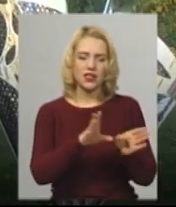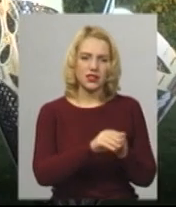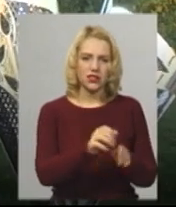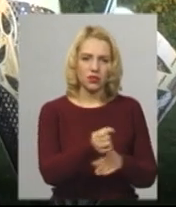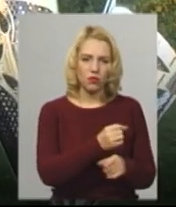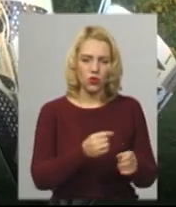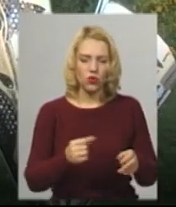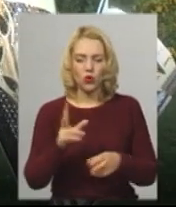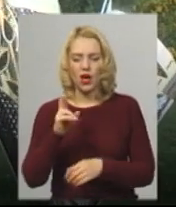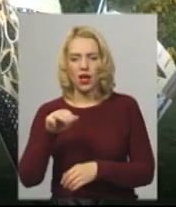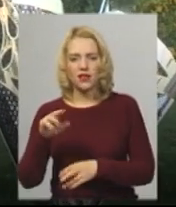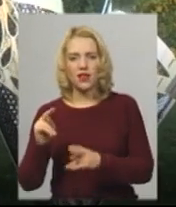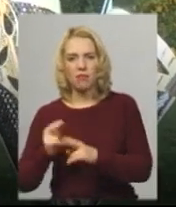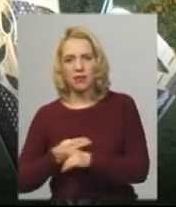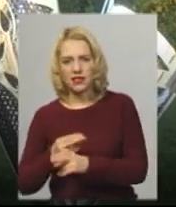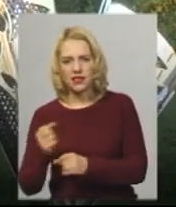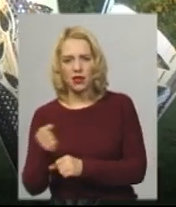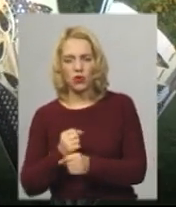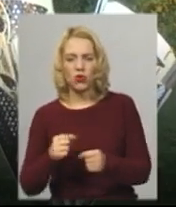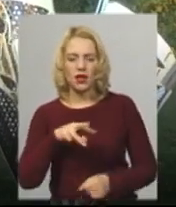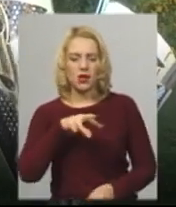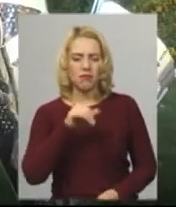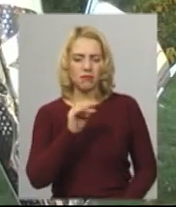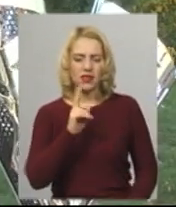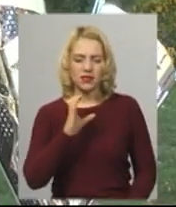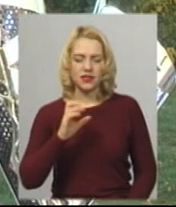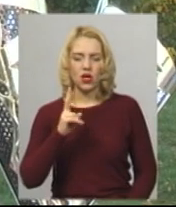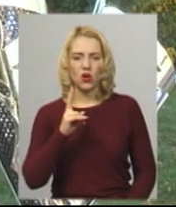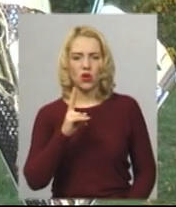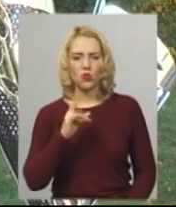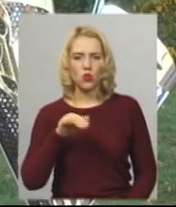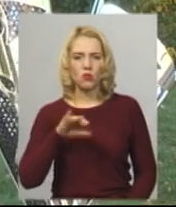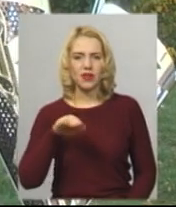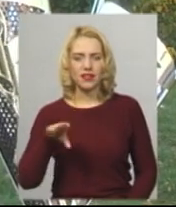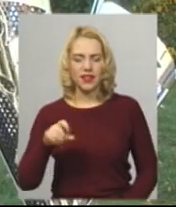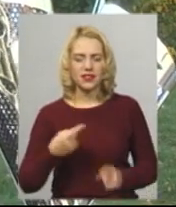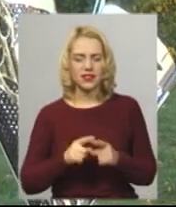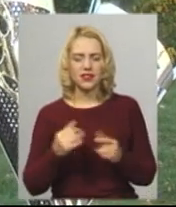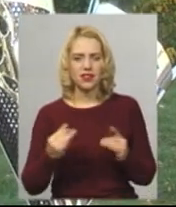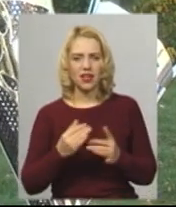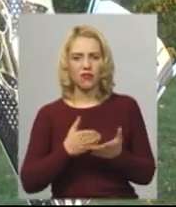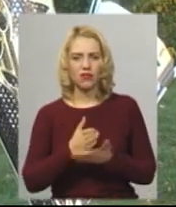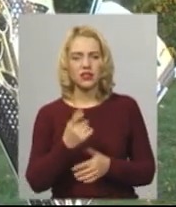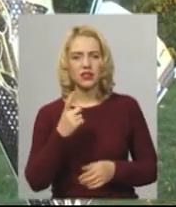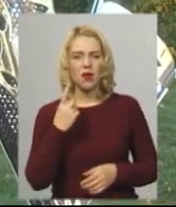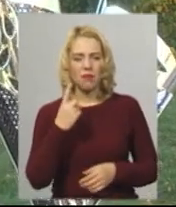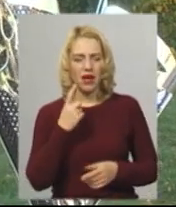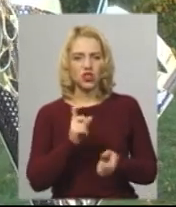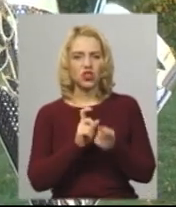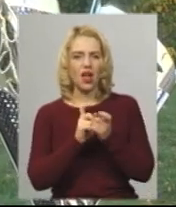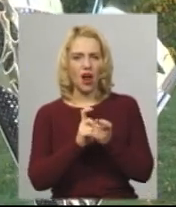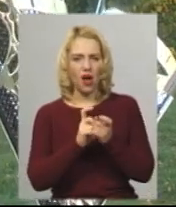зброї, мікс-комітет – це дуже інтересна версія, де перший раунд проходить